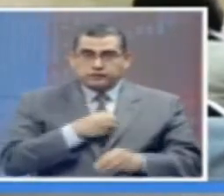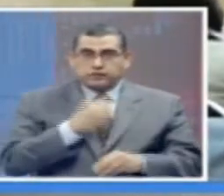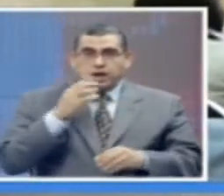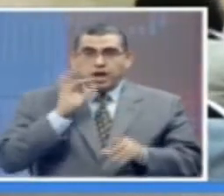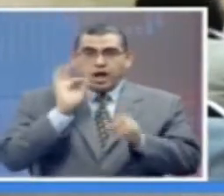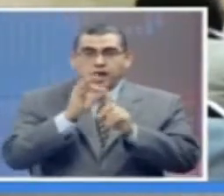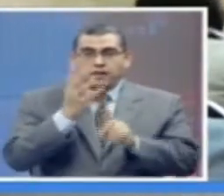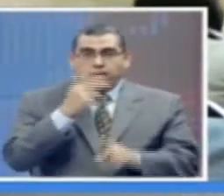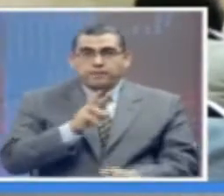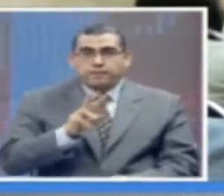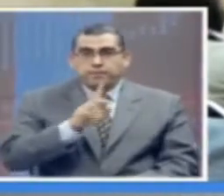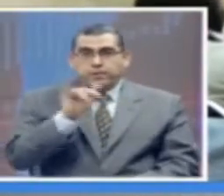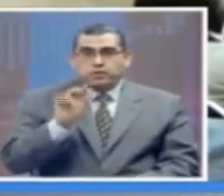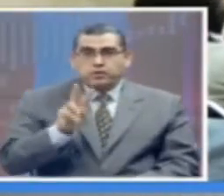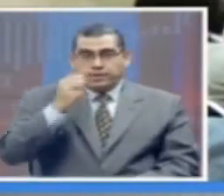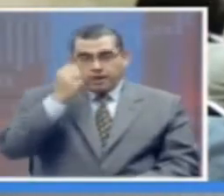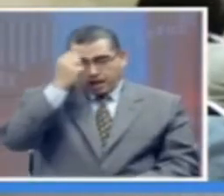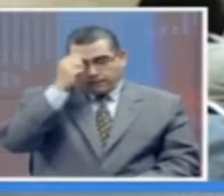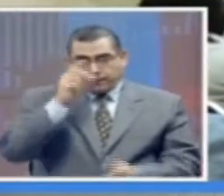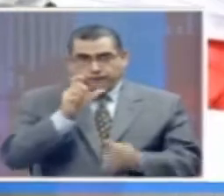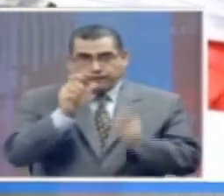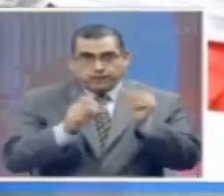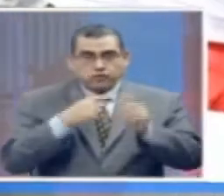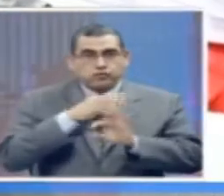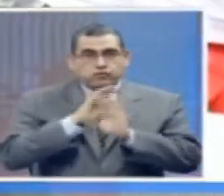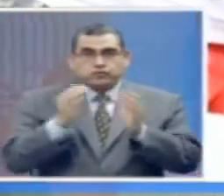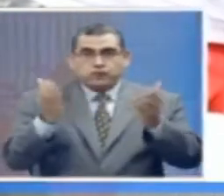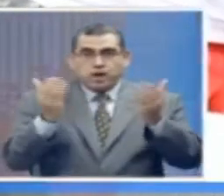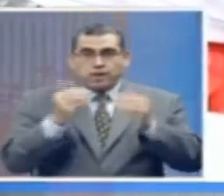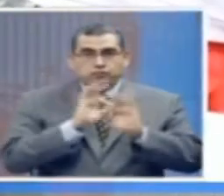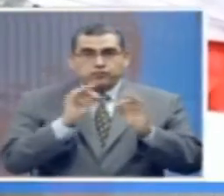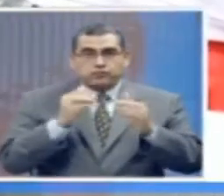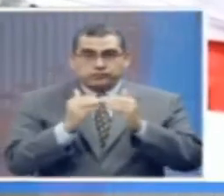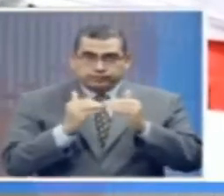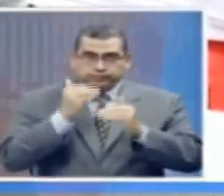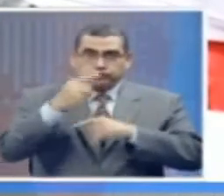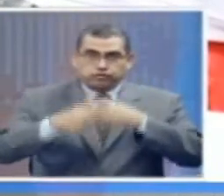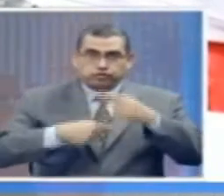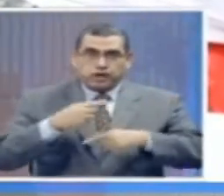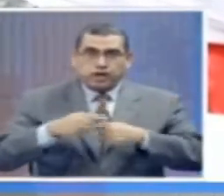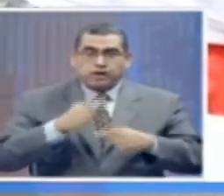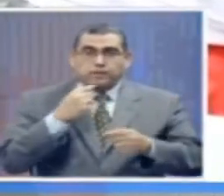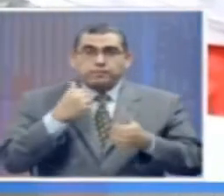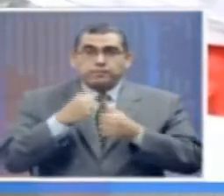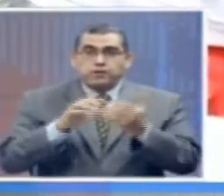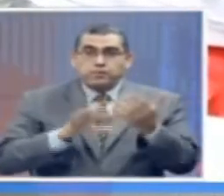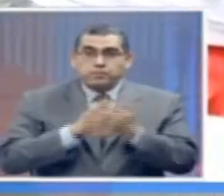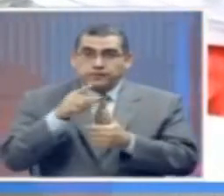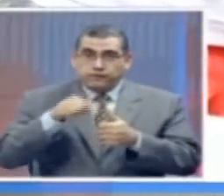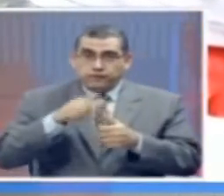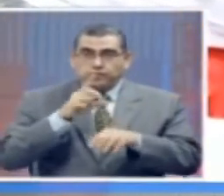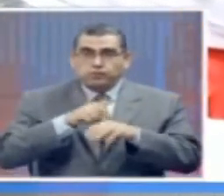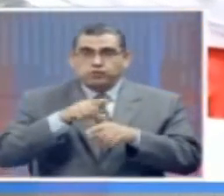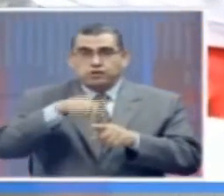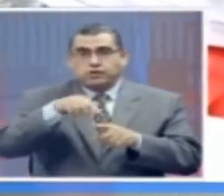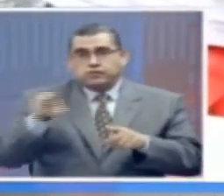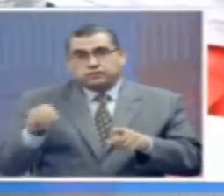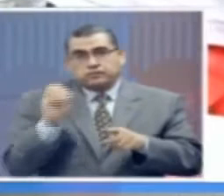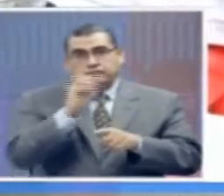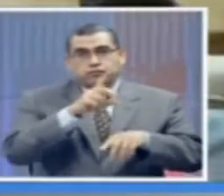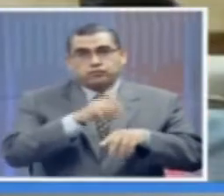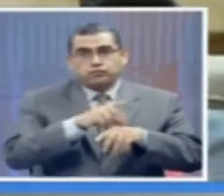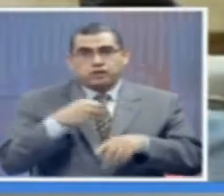107 الف مواطن، واحنا الحمد لله في الفتره دي قدرنا نجيب المستهدف ولسه مكملين. لو في اي مشكله بنحوله لاقرب